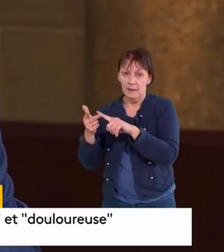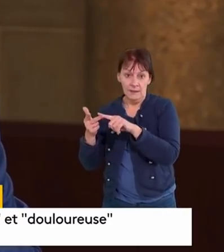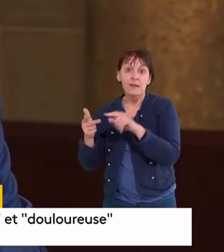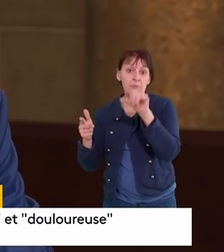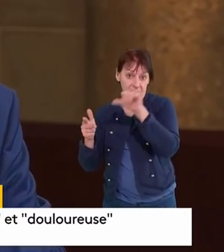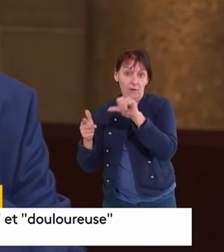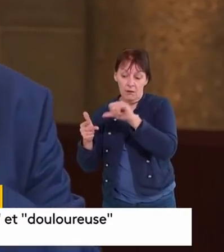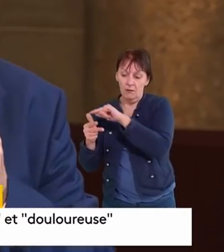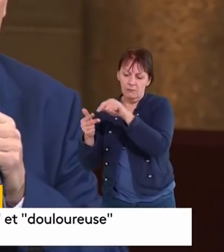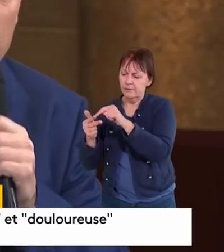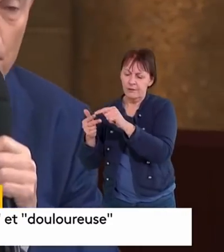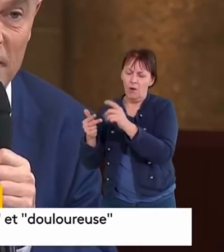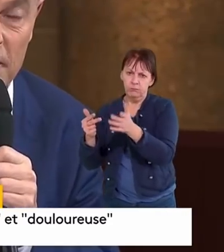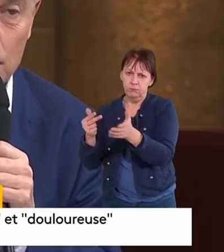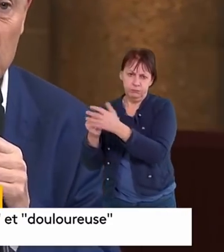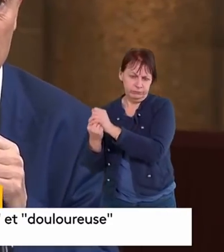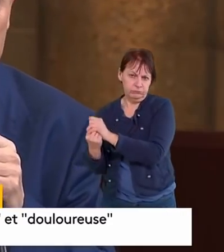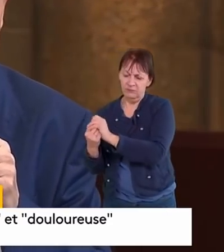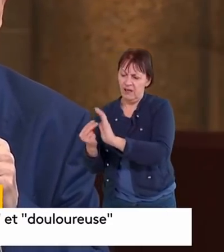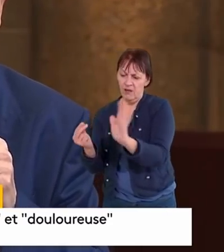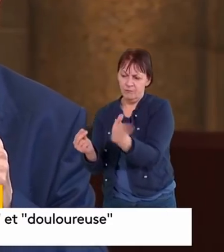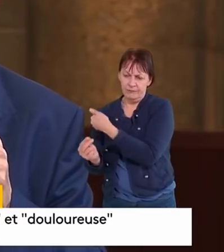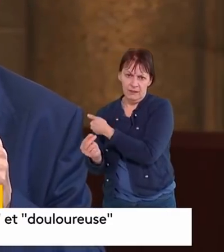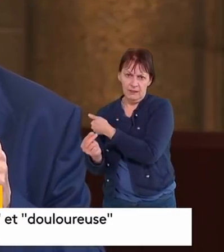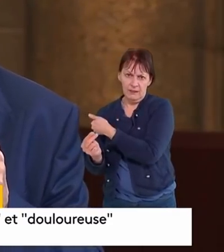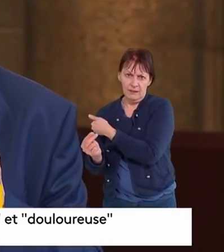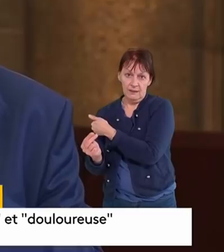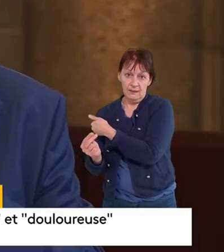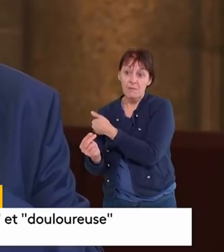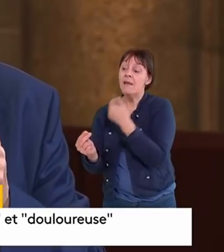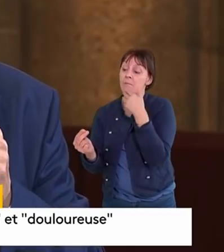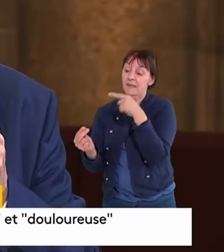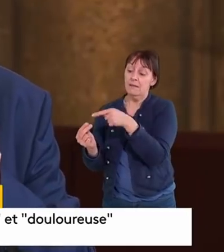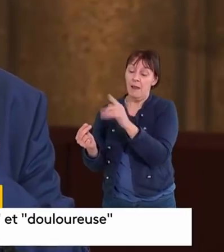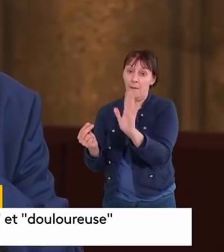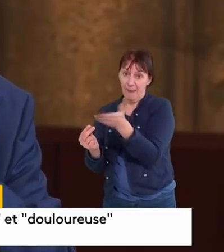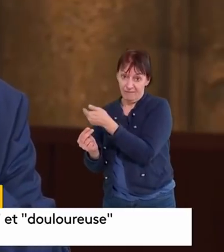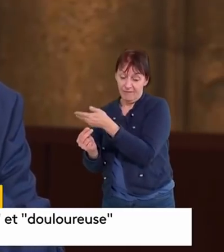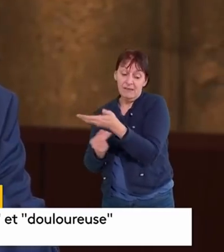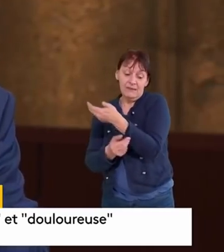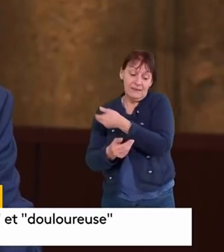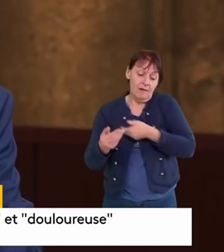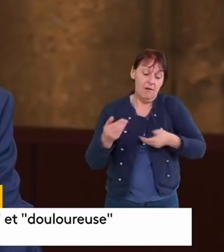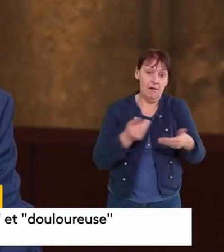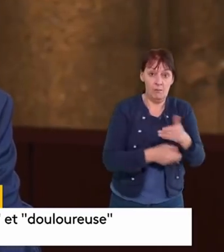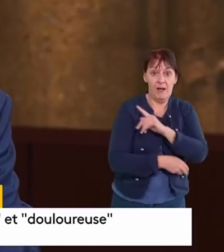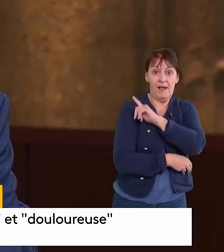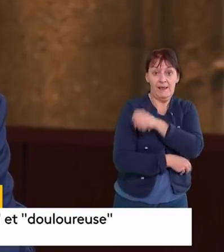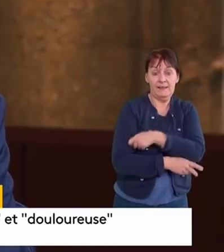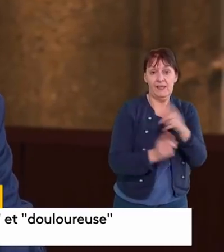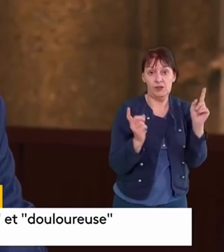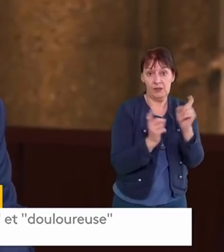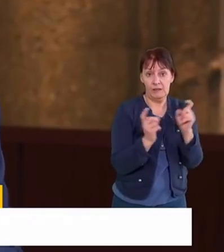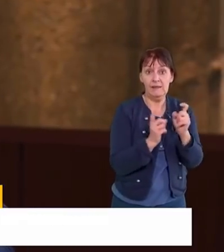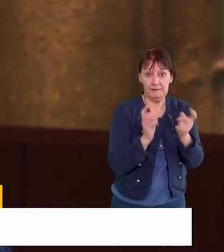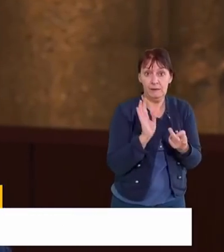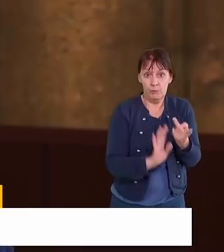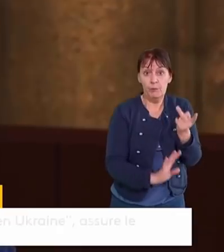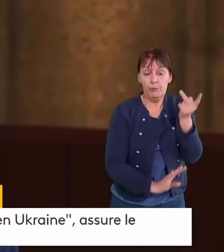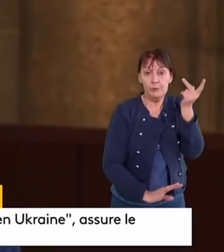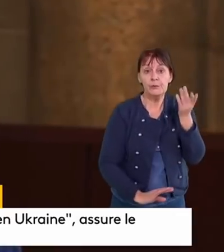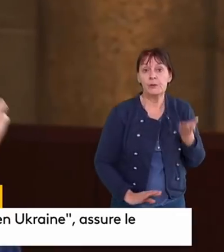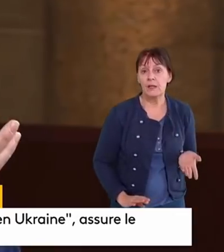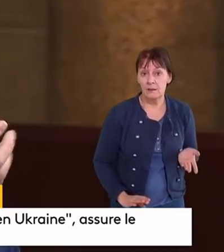pétrole. Mais nous passer de ces énergies veut dire produire plus d'énergie électrique. Il faudra